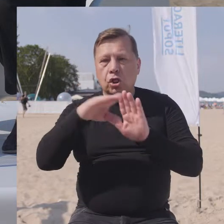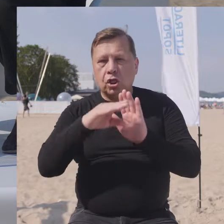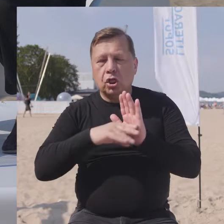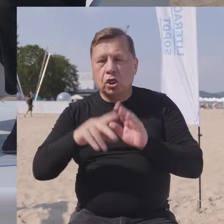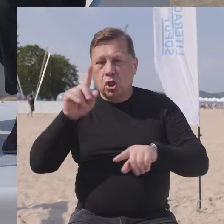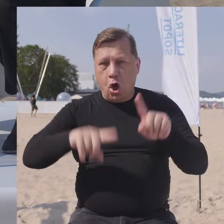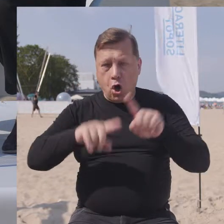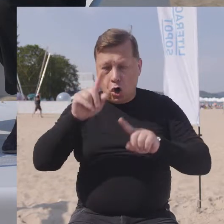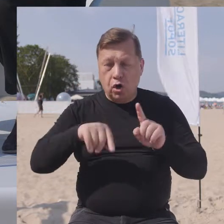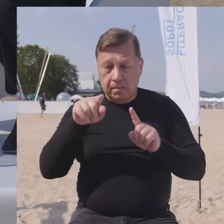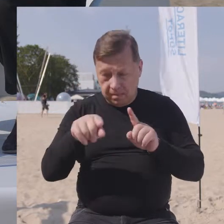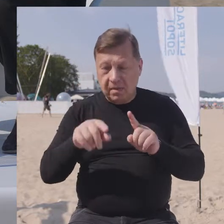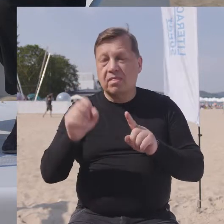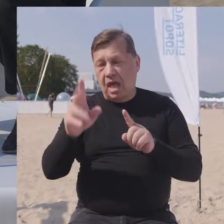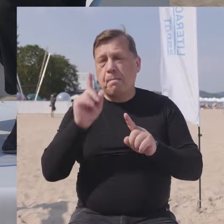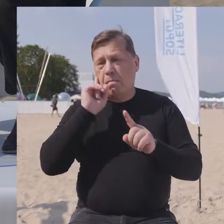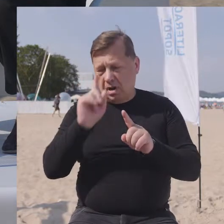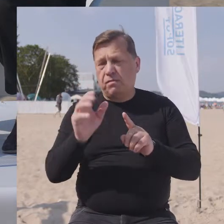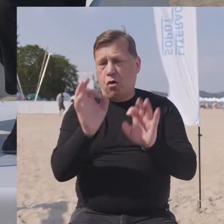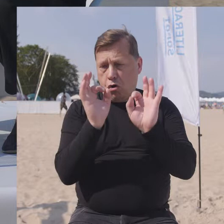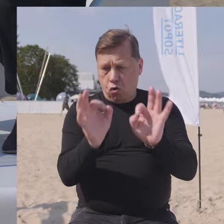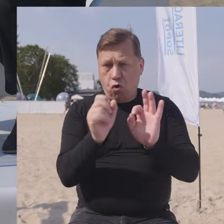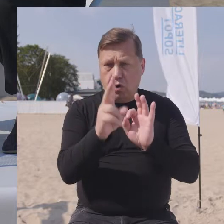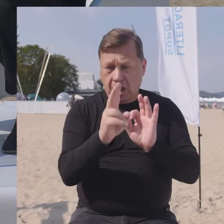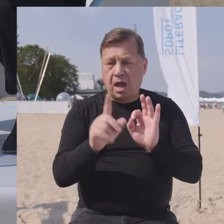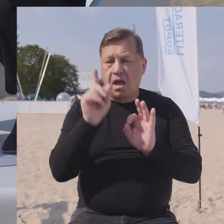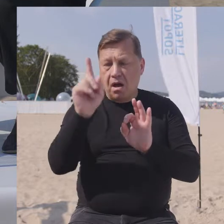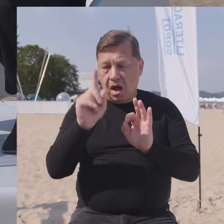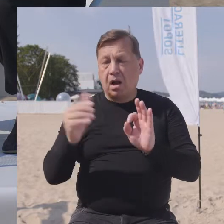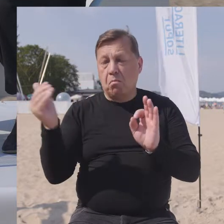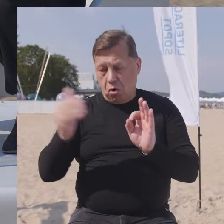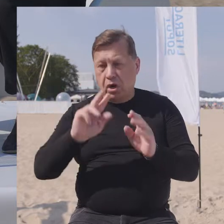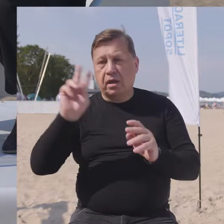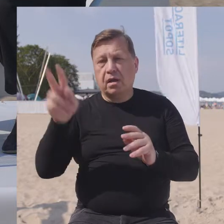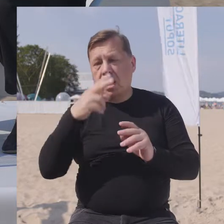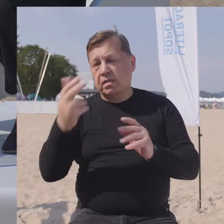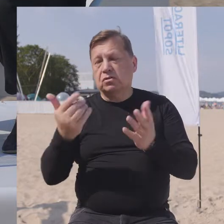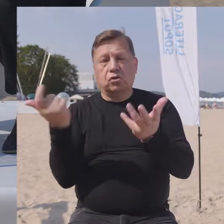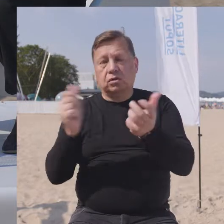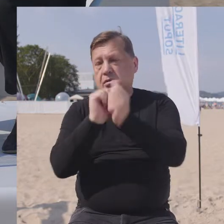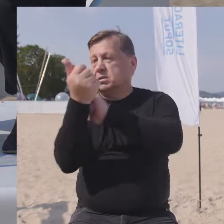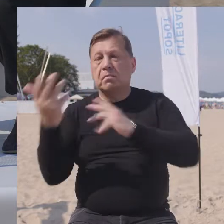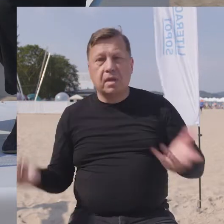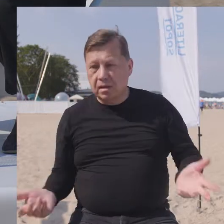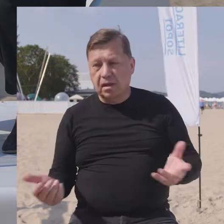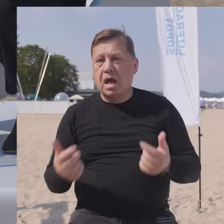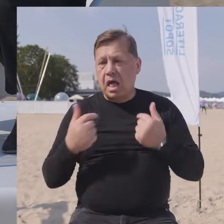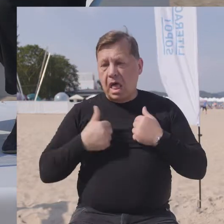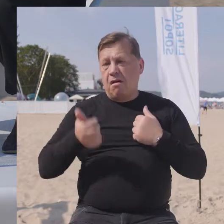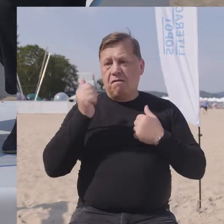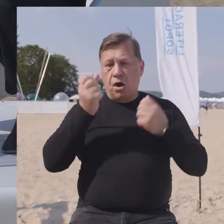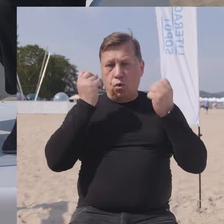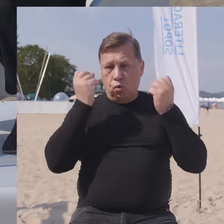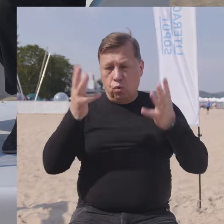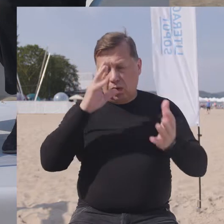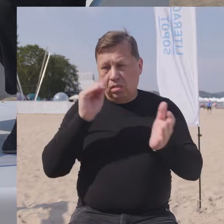z którą się oczywiście nie dyskutuje, ale właściwie do końca nikt nie wie, kto ją narzucił. No, jako kulturoznawczyni mogę powiedzieć, że tak,